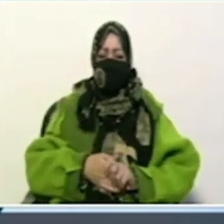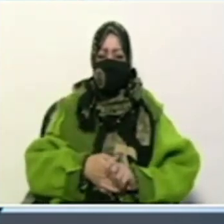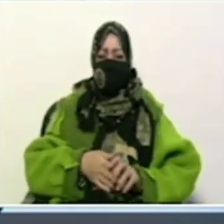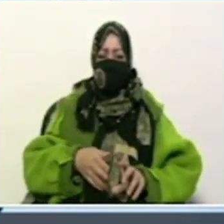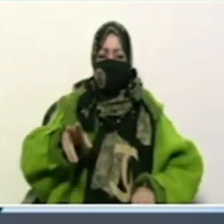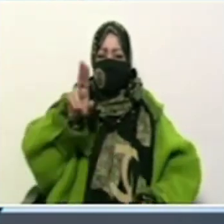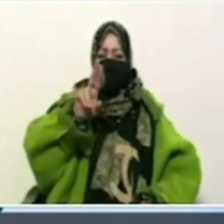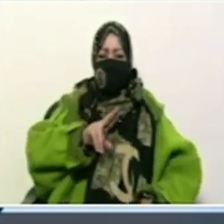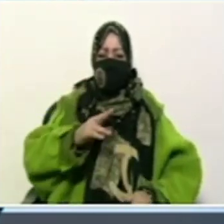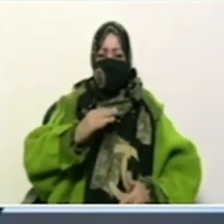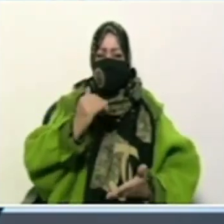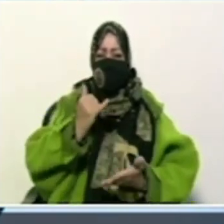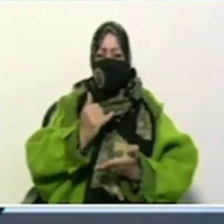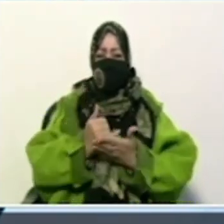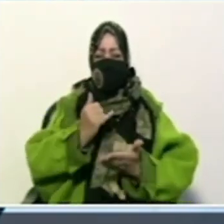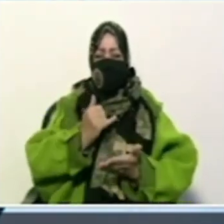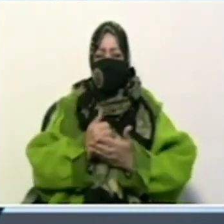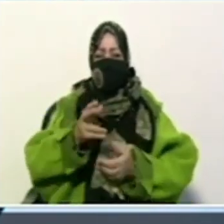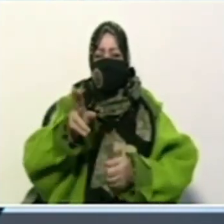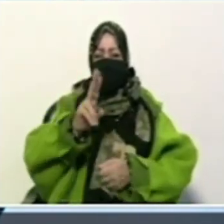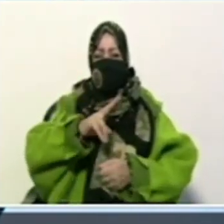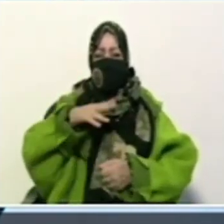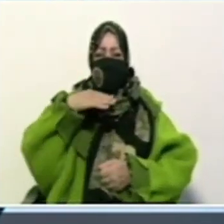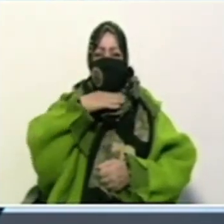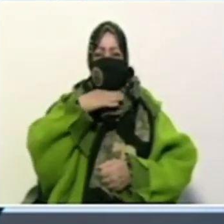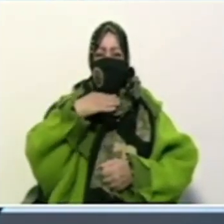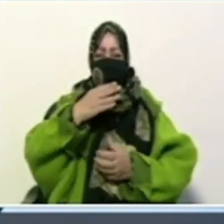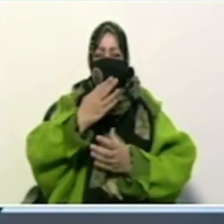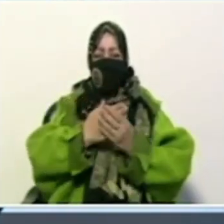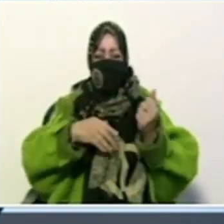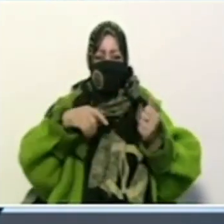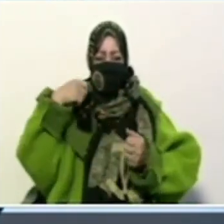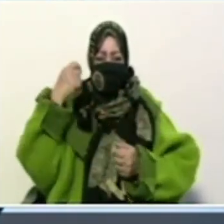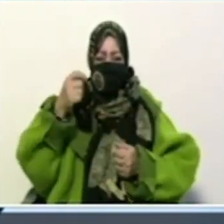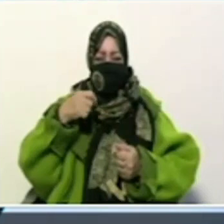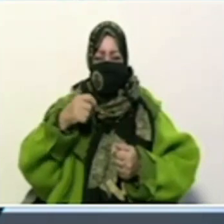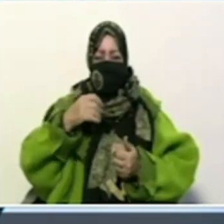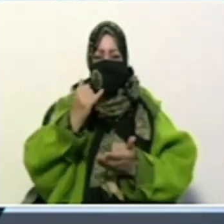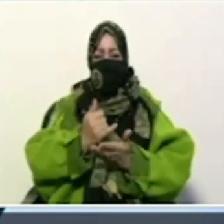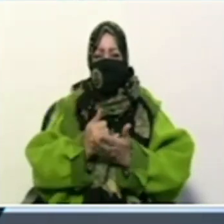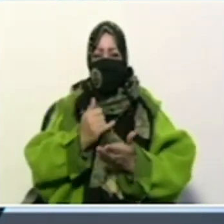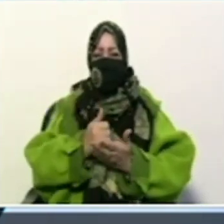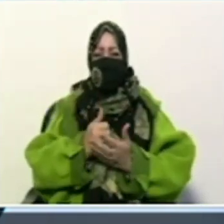نعم إن شاء الله يجيب. بارك الله فيك. السلام عليكم. السلام ورحمة الله.